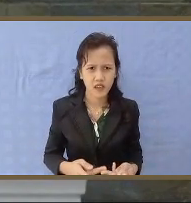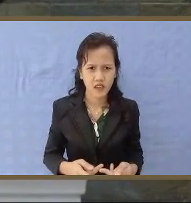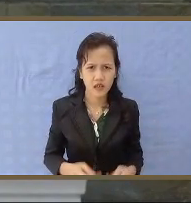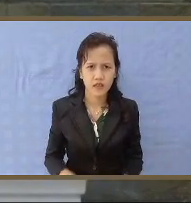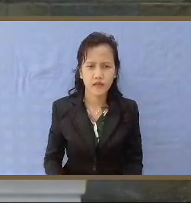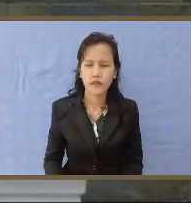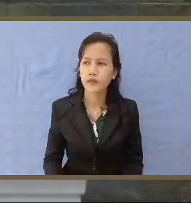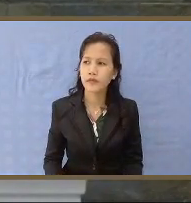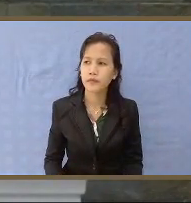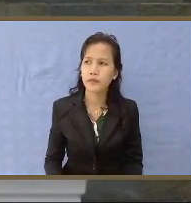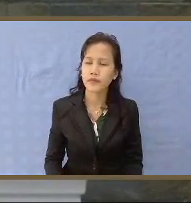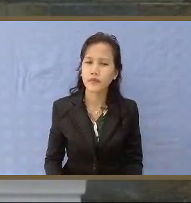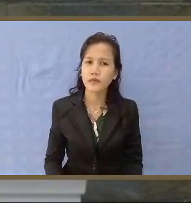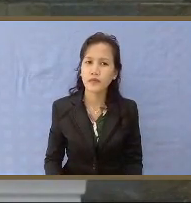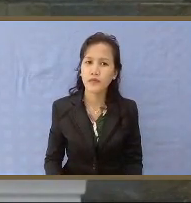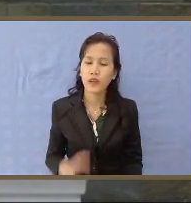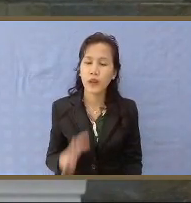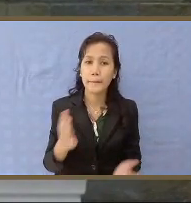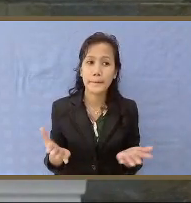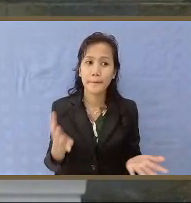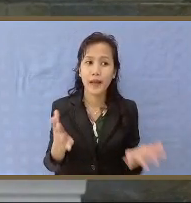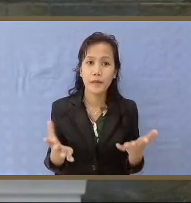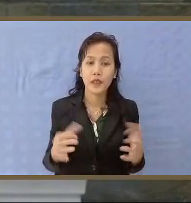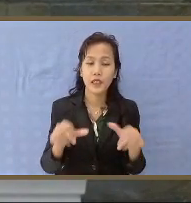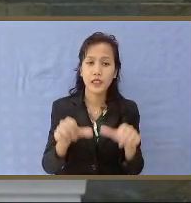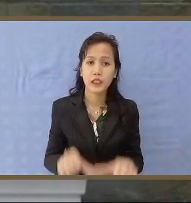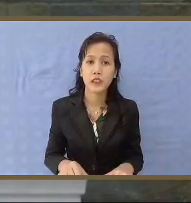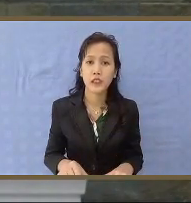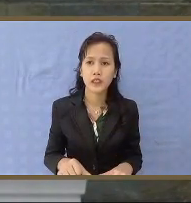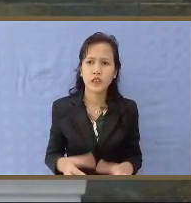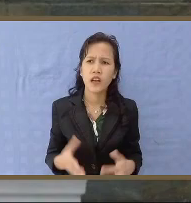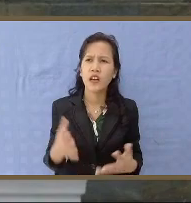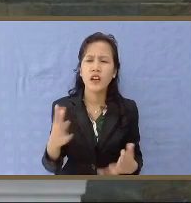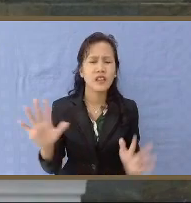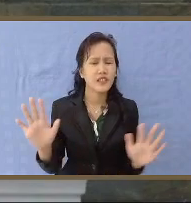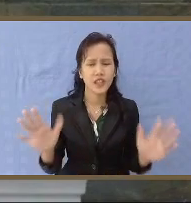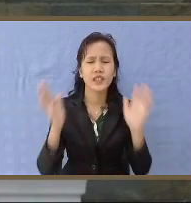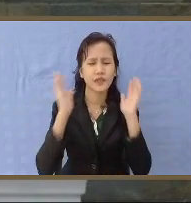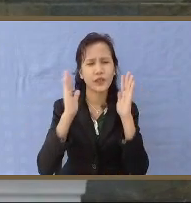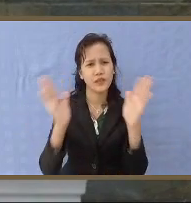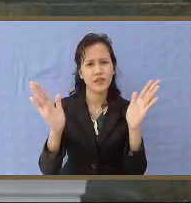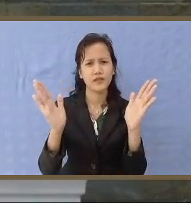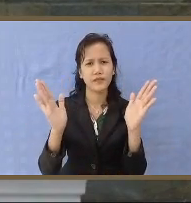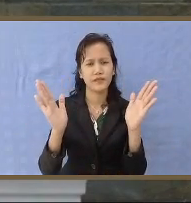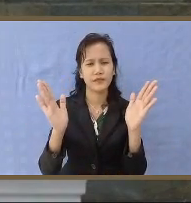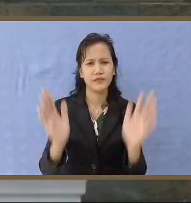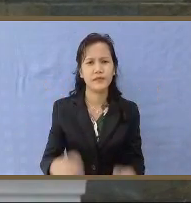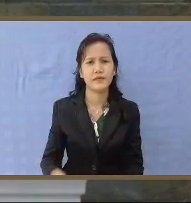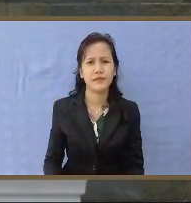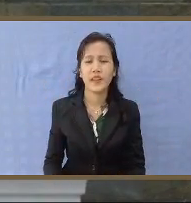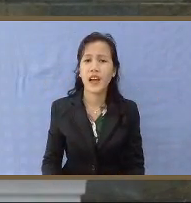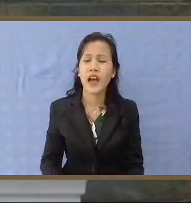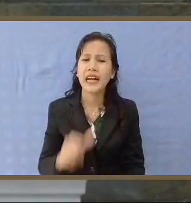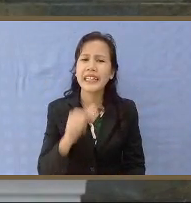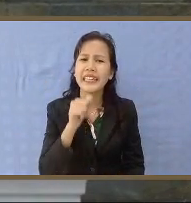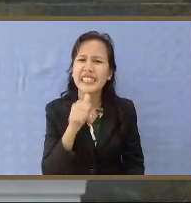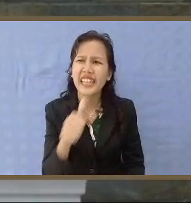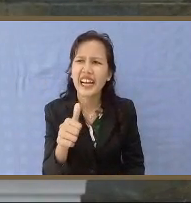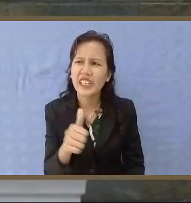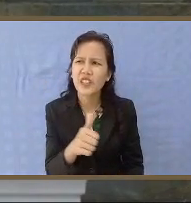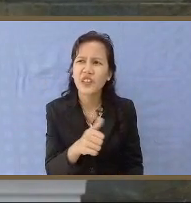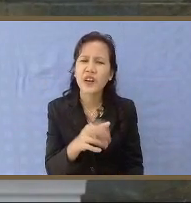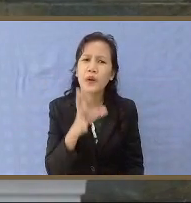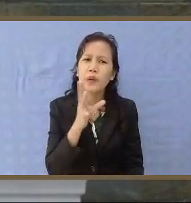inyong tahanan. Now, pwede niyong gawin ito mga patid. Just relax. It's just, listen. Wag po tayong magpadala sa emotion